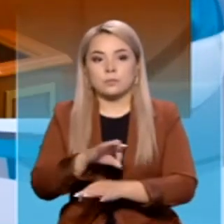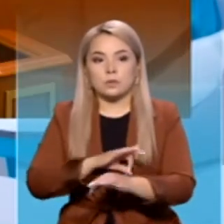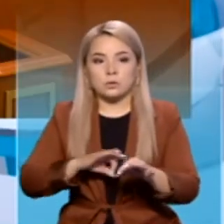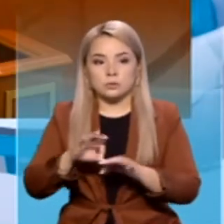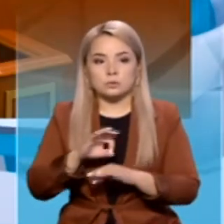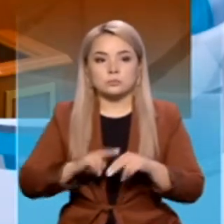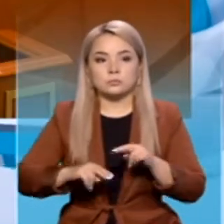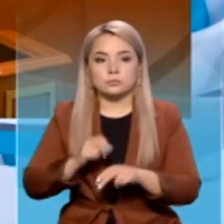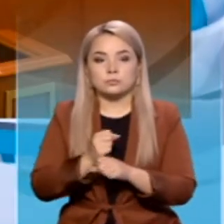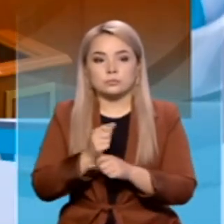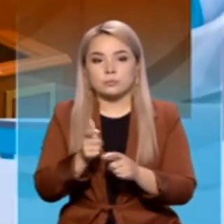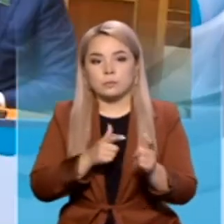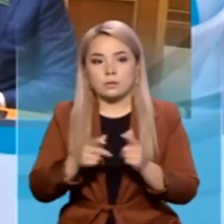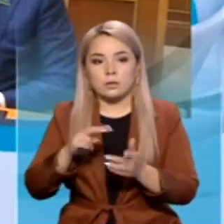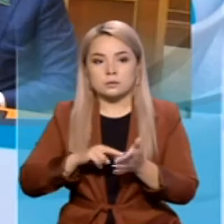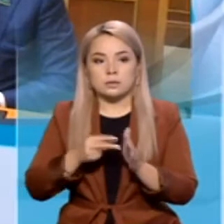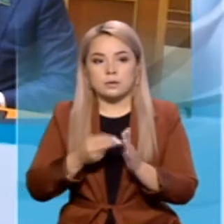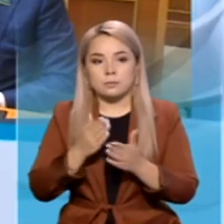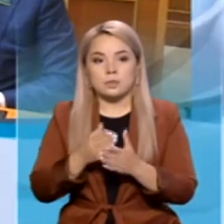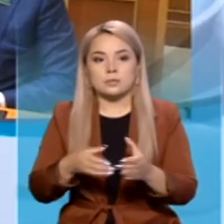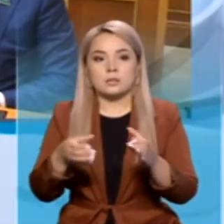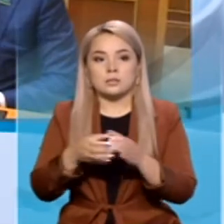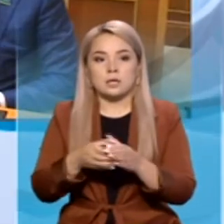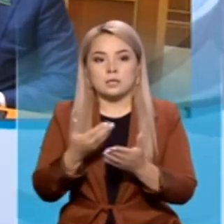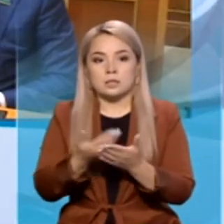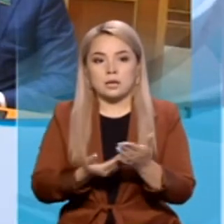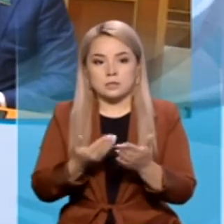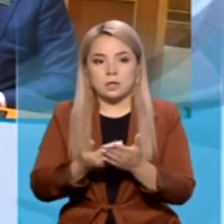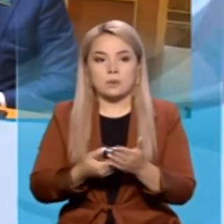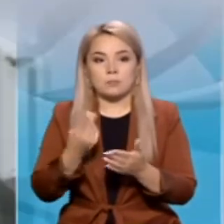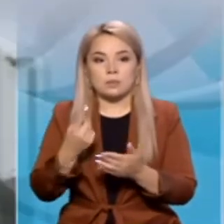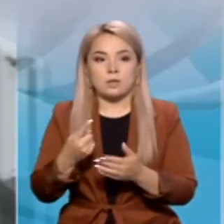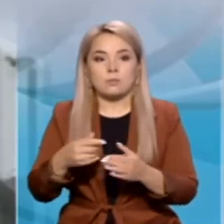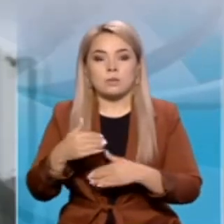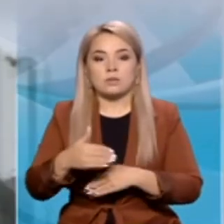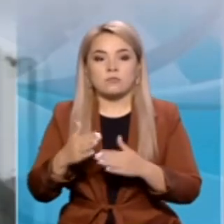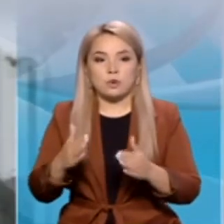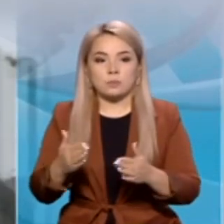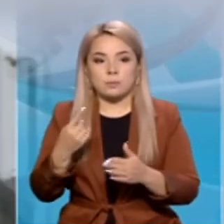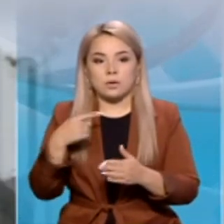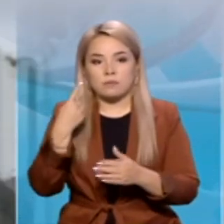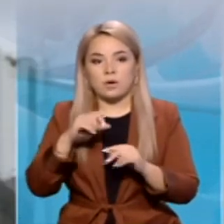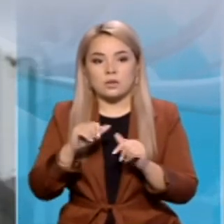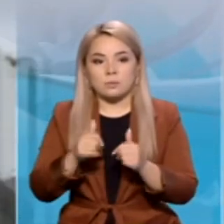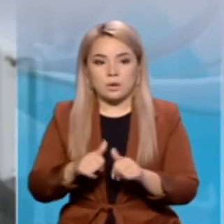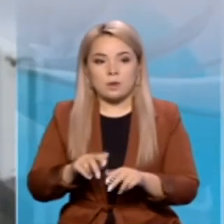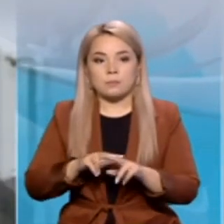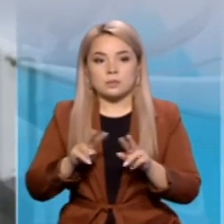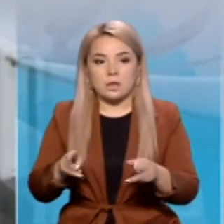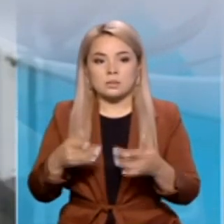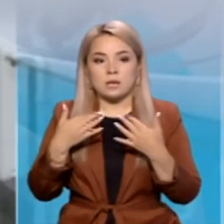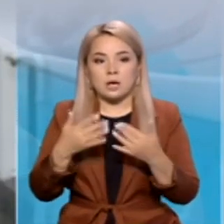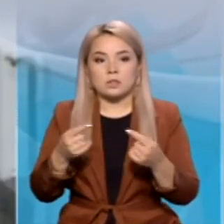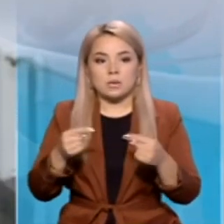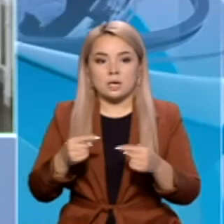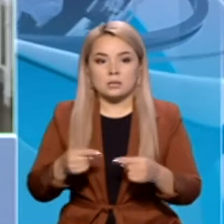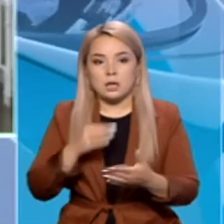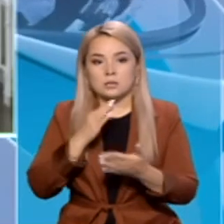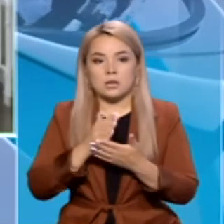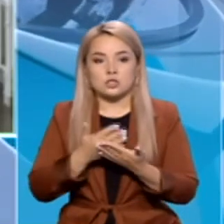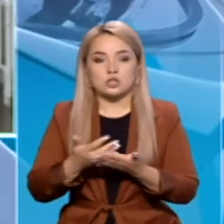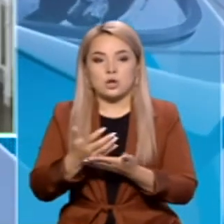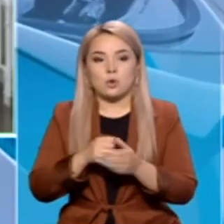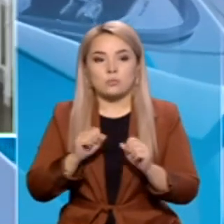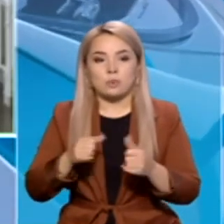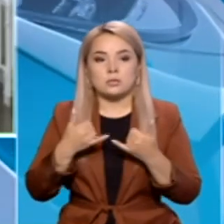инфрақұрылымын құру көзделіп отыр. Бұл жоба кеңістік деректерді бір платформада, бір форматта және бірыңғай талаптарға сай